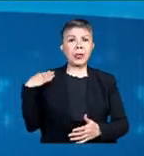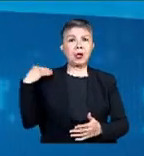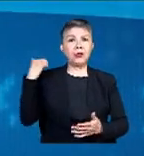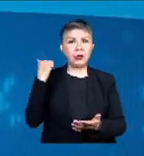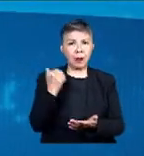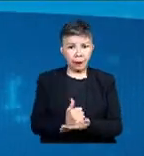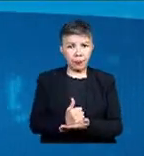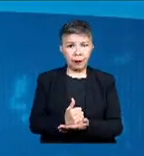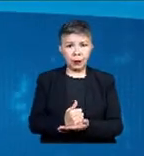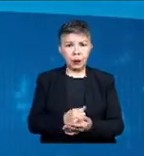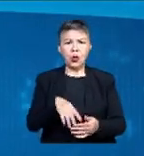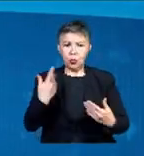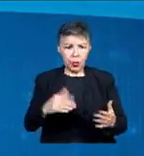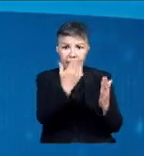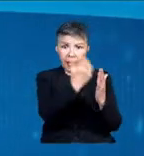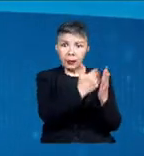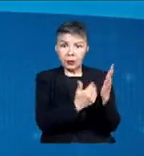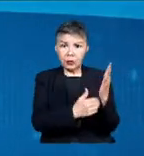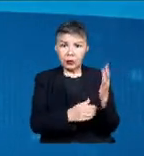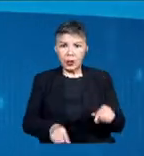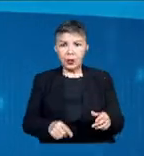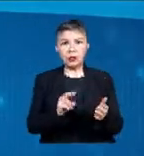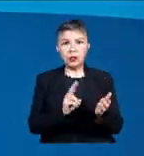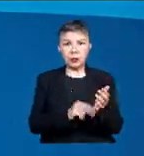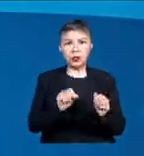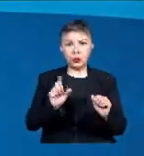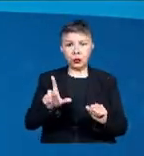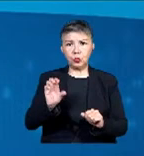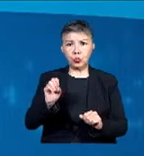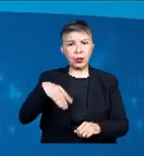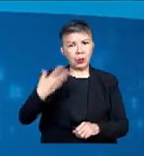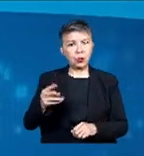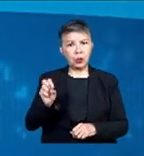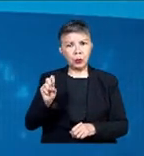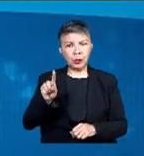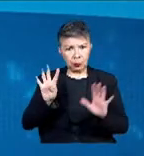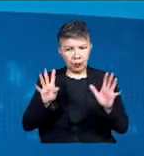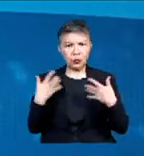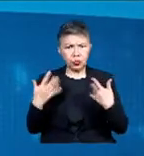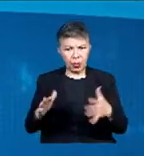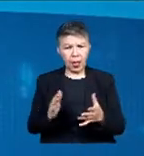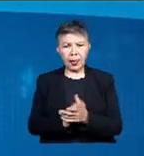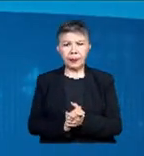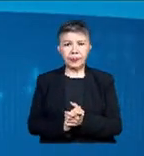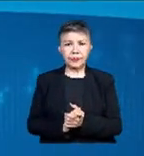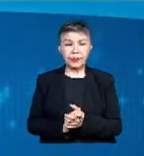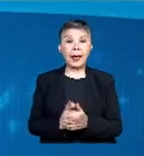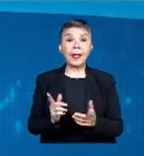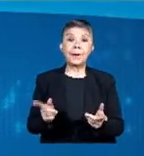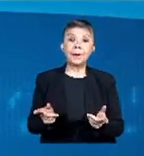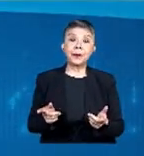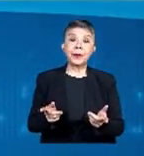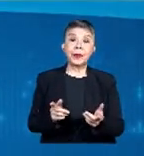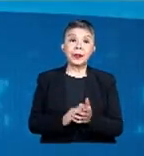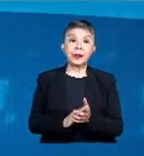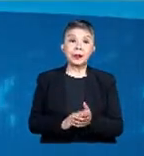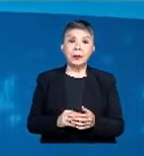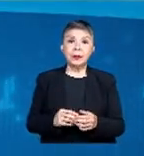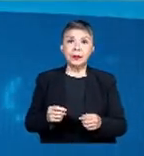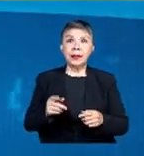itu sudah diatur di PP nomor 70 tahun 2019 ini. Tantangannya adalah